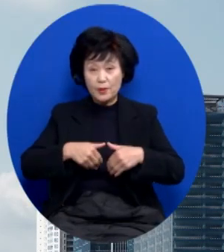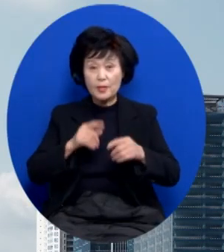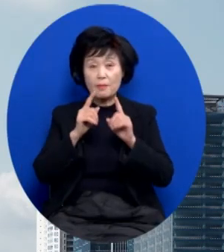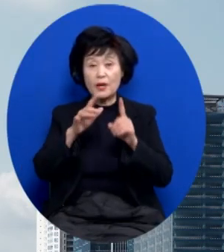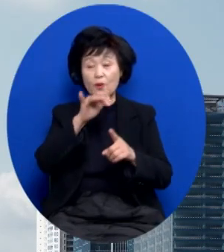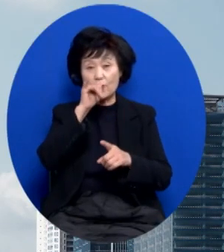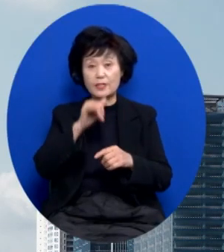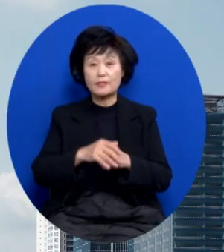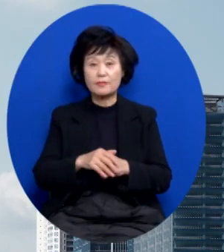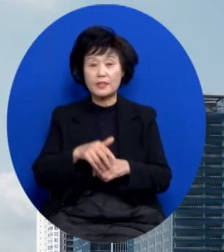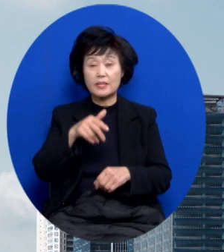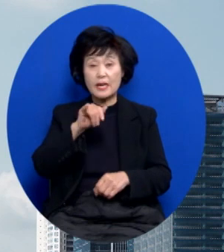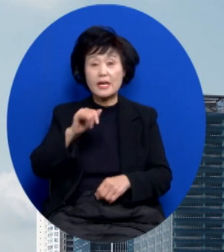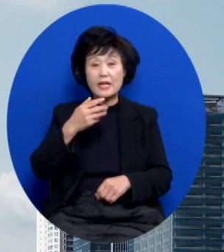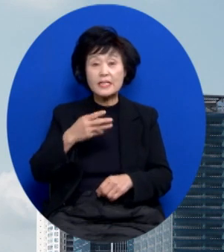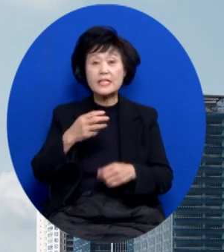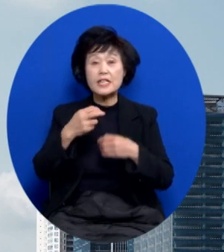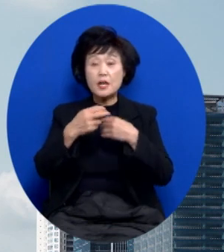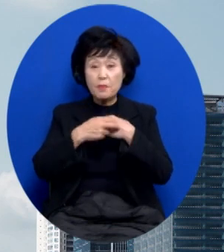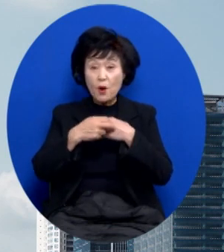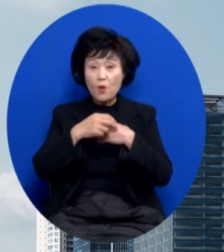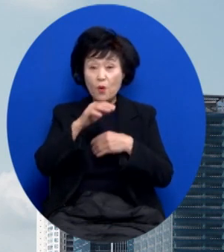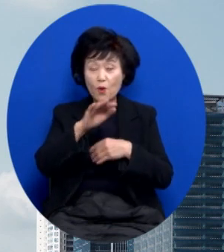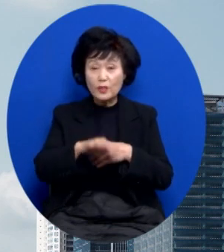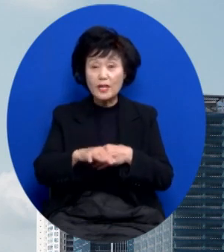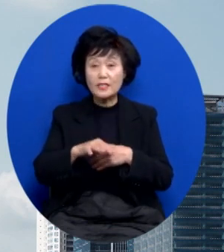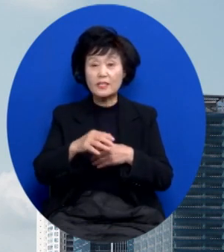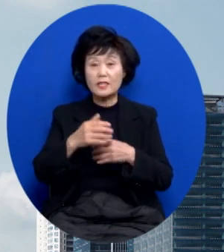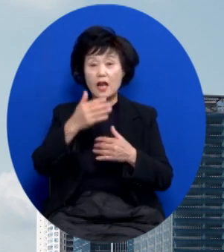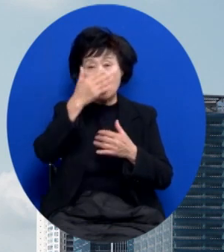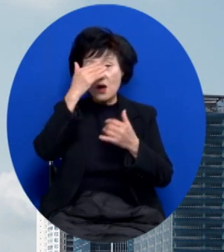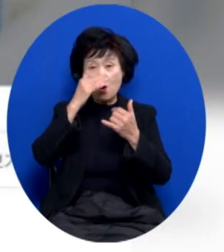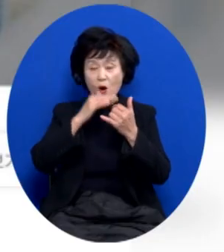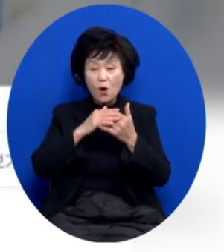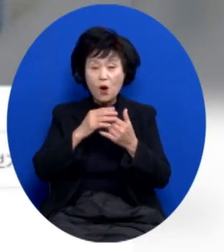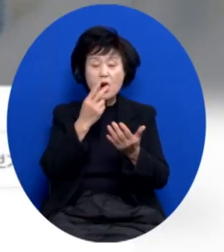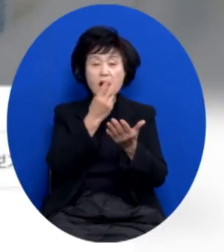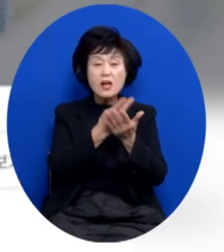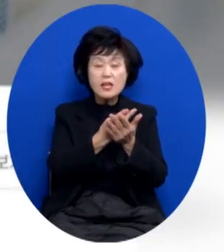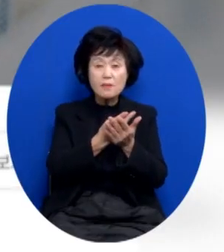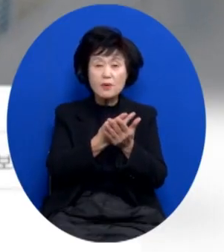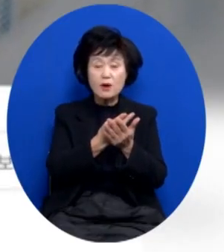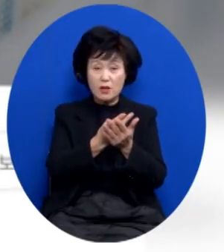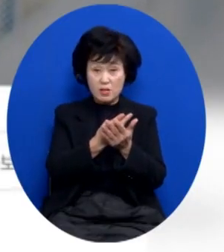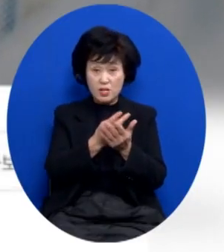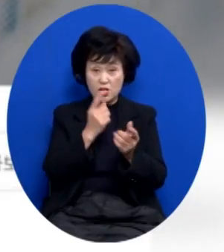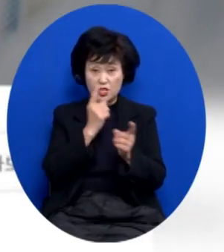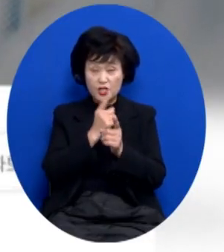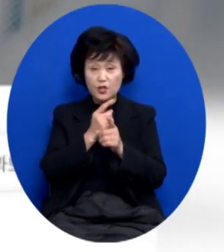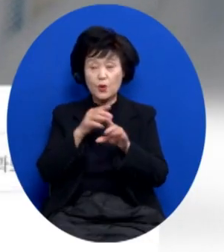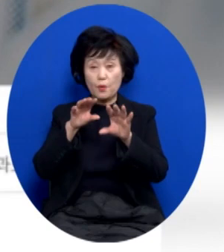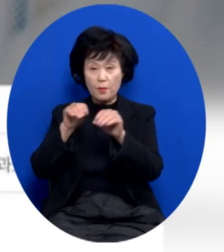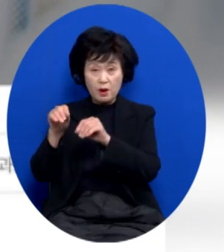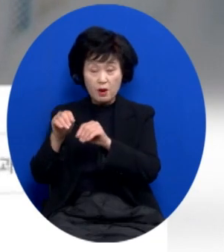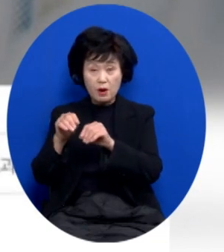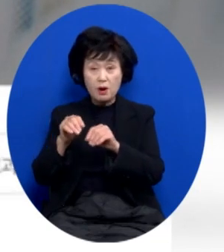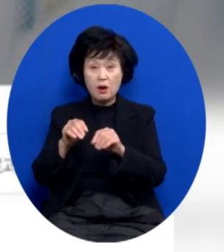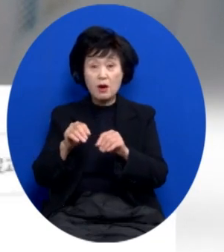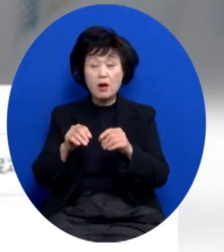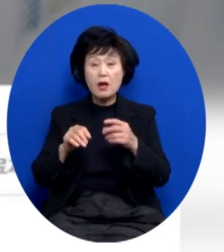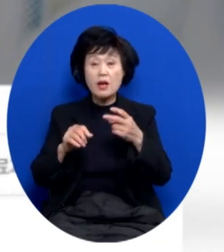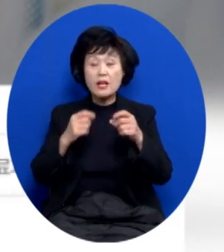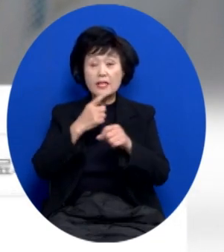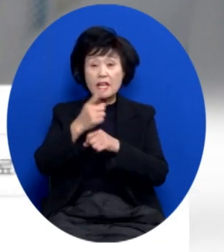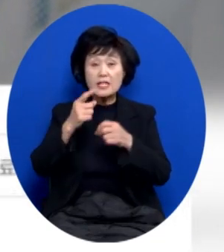가천대 길병원이 어린이 환자 입원 진료를 중단합니다. 길병원은 이번 달 초부터 내년 2월